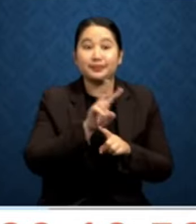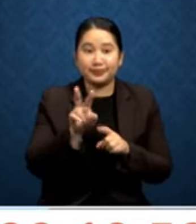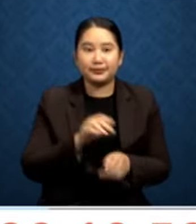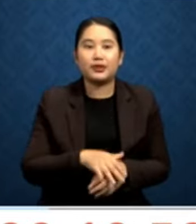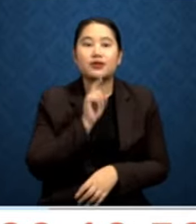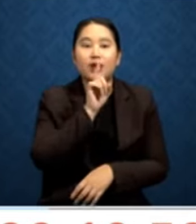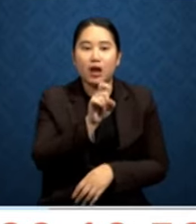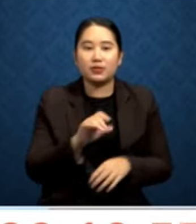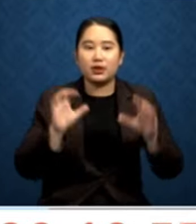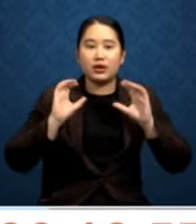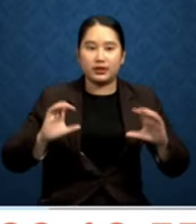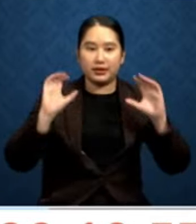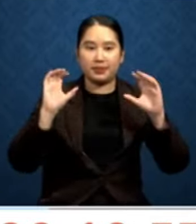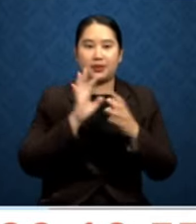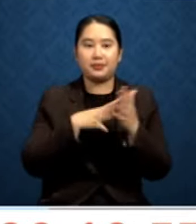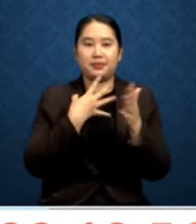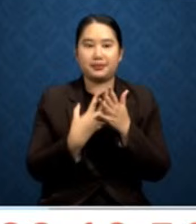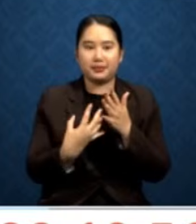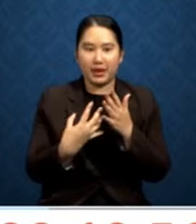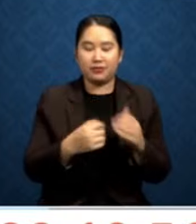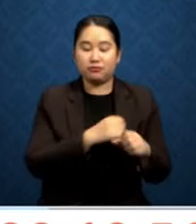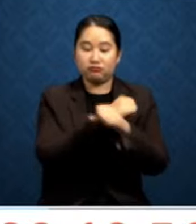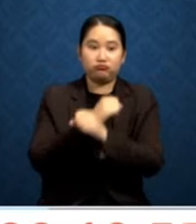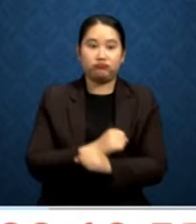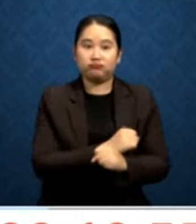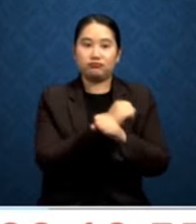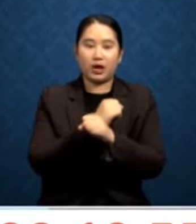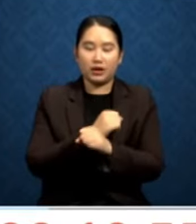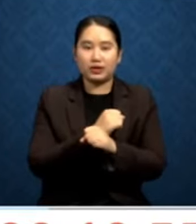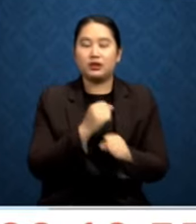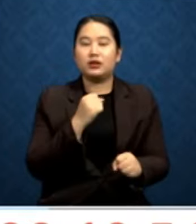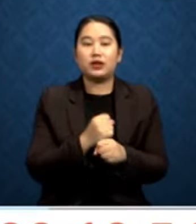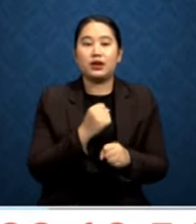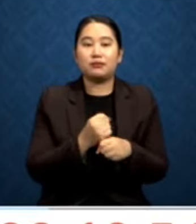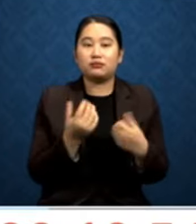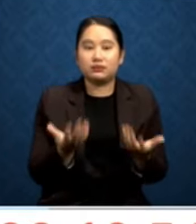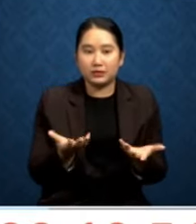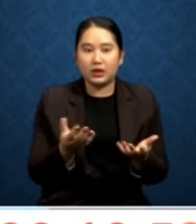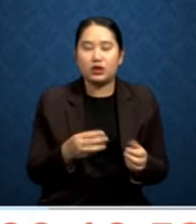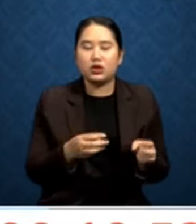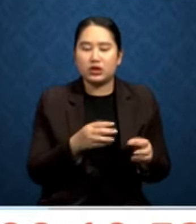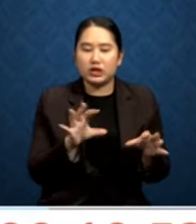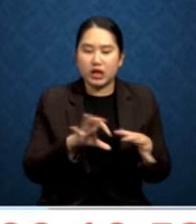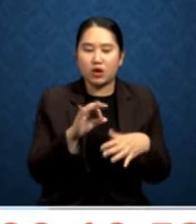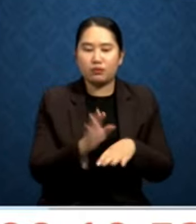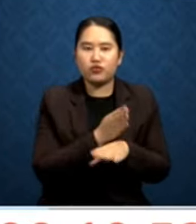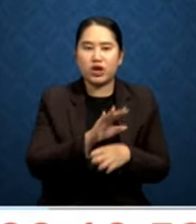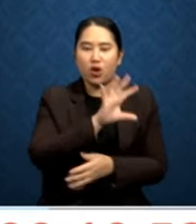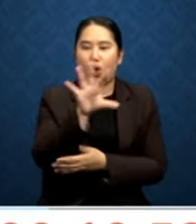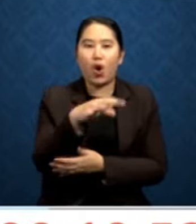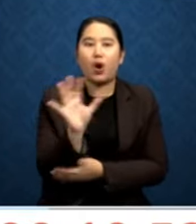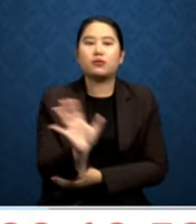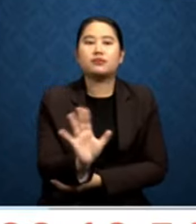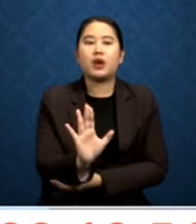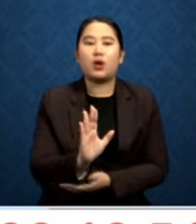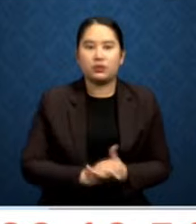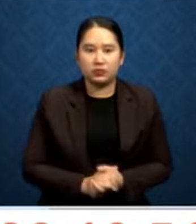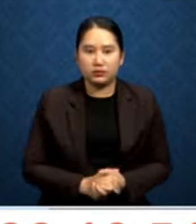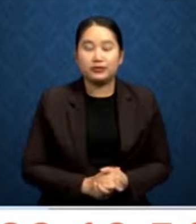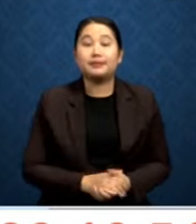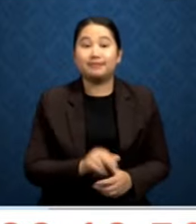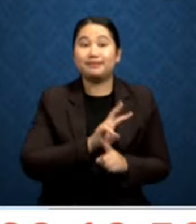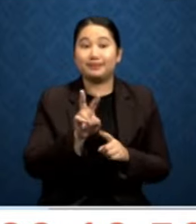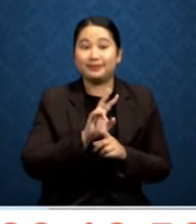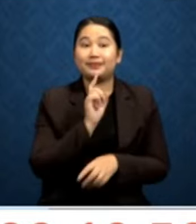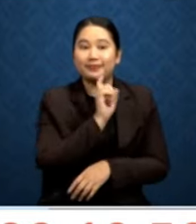า ทางรัฐบาลเี่ยจะมีแนวทางอย่างไรที่ไมให้เกิดทุรกิจหลอกลงประชาชนขึนมาอีกครับขอสองครัravel